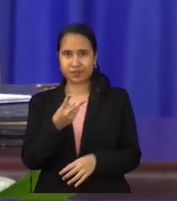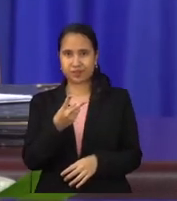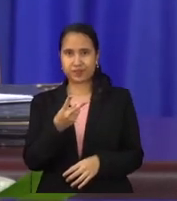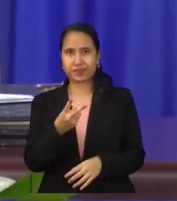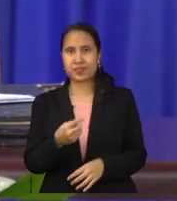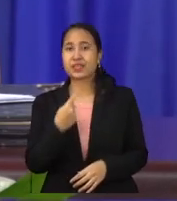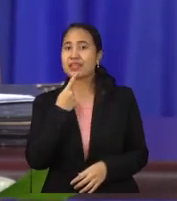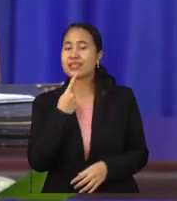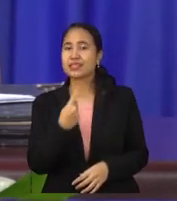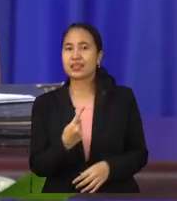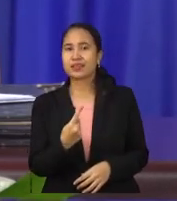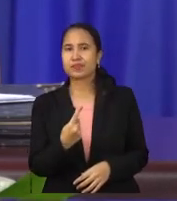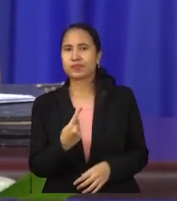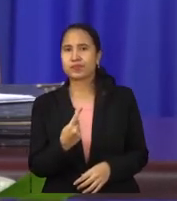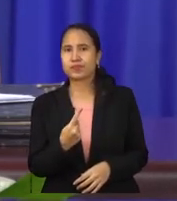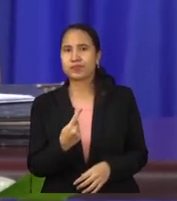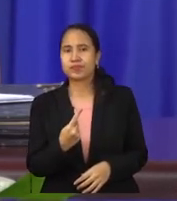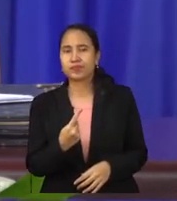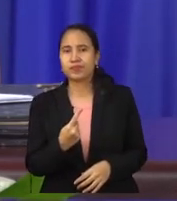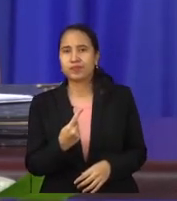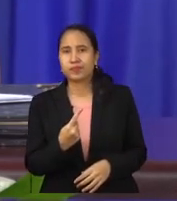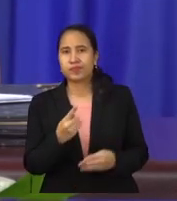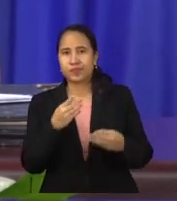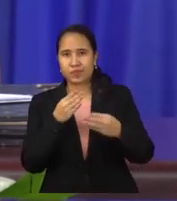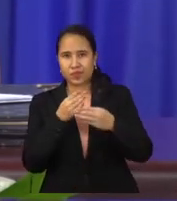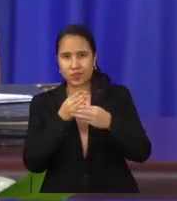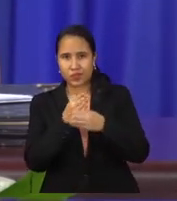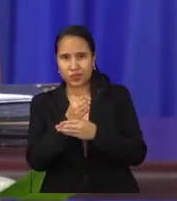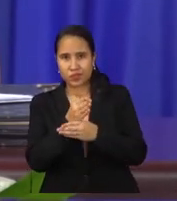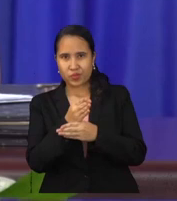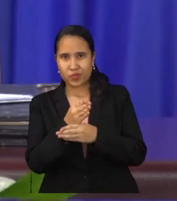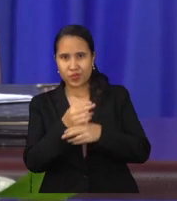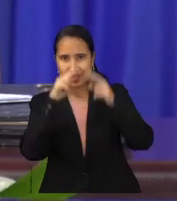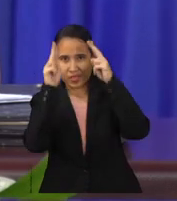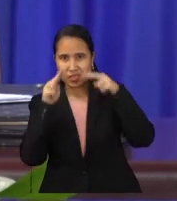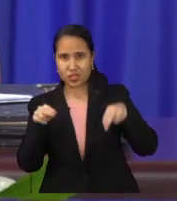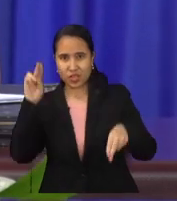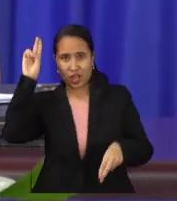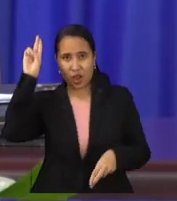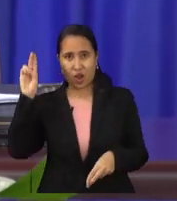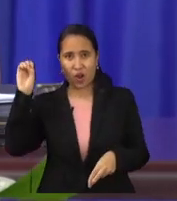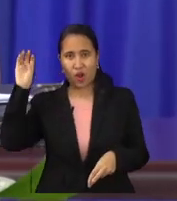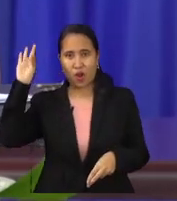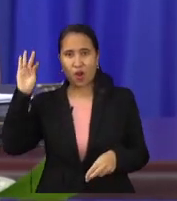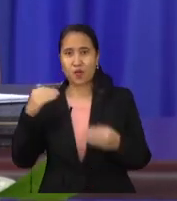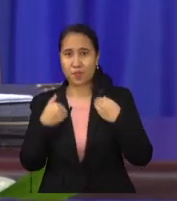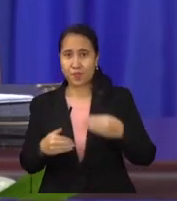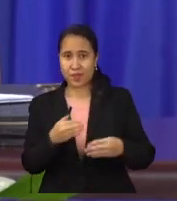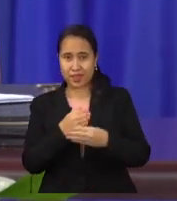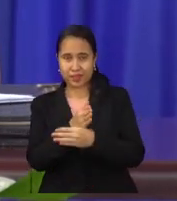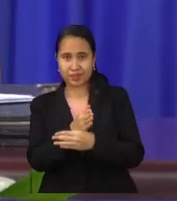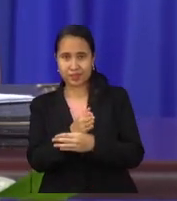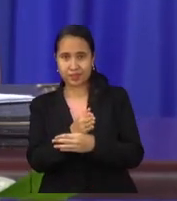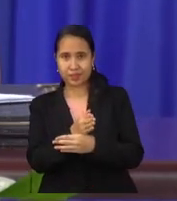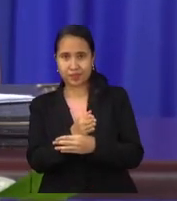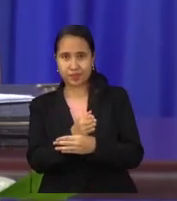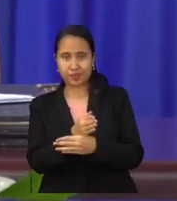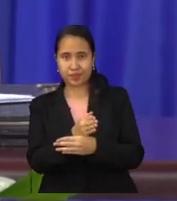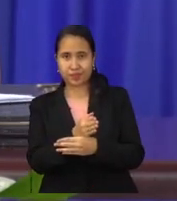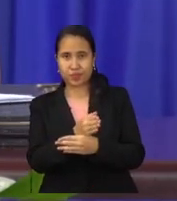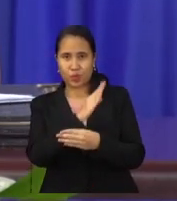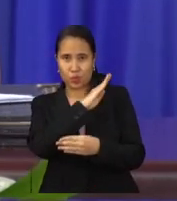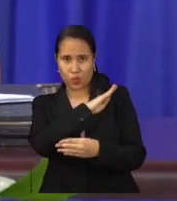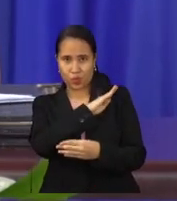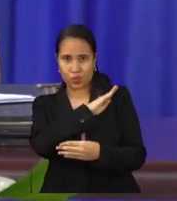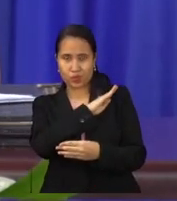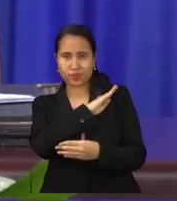gedane uitspraken door het Internationale Hof voor de Rechten van de Mens alsmede